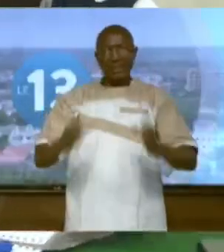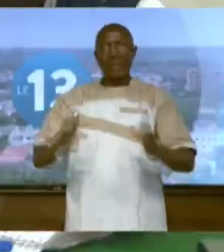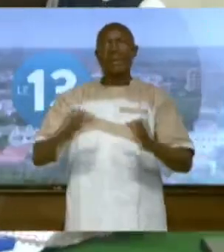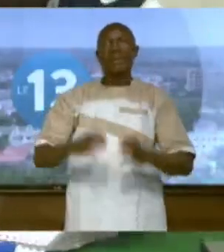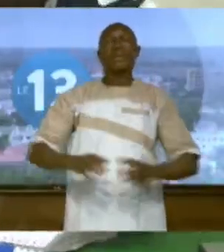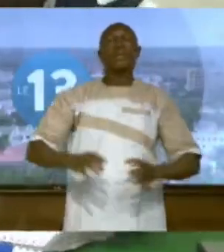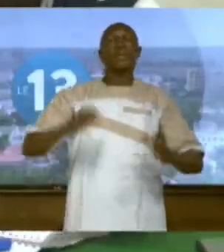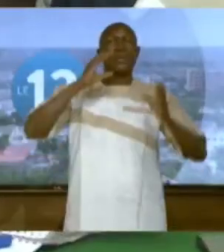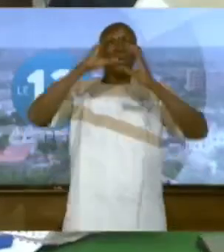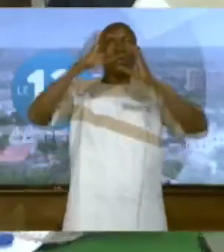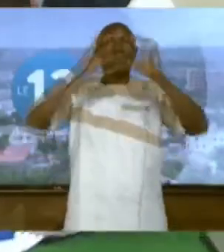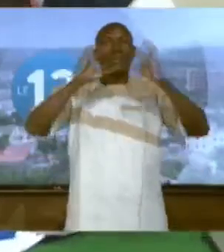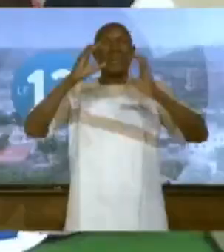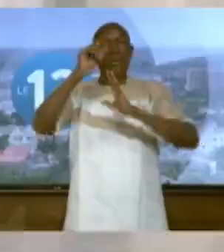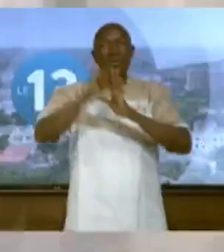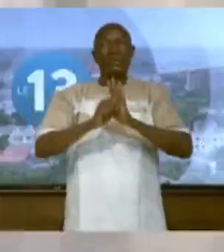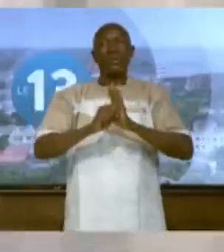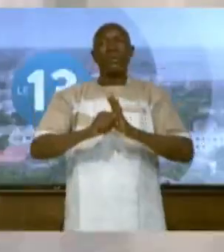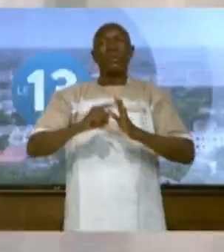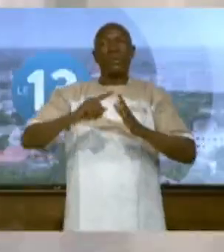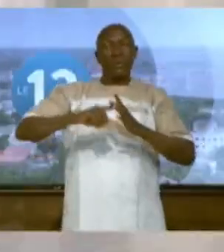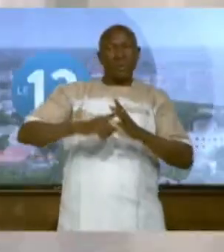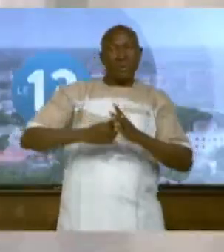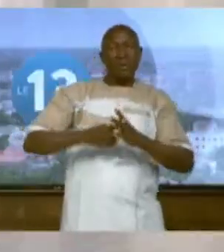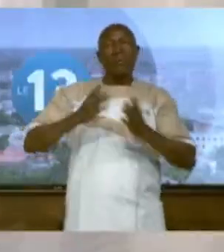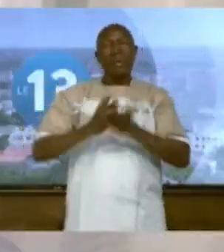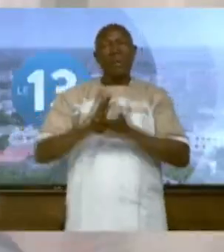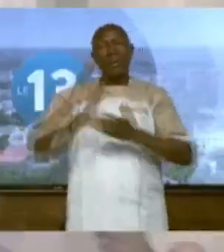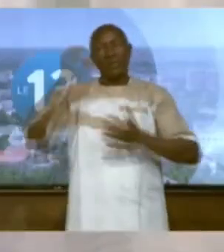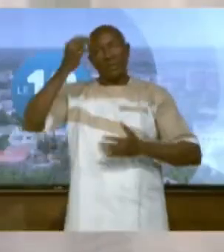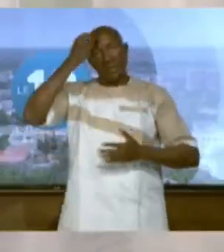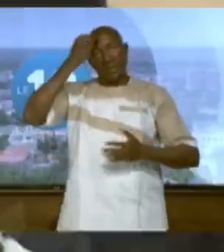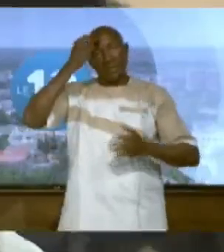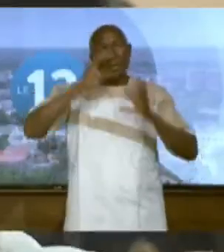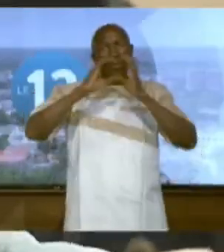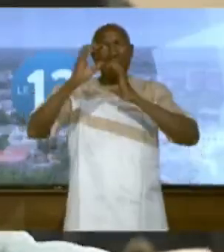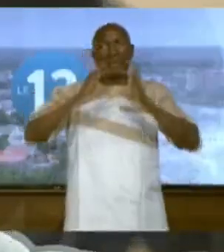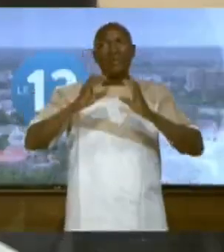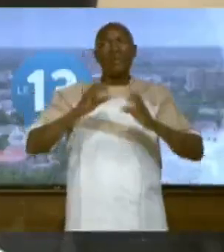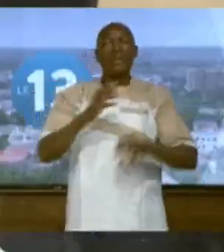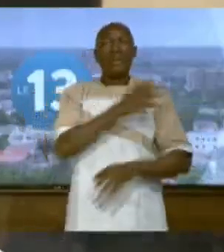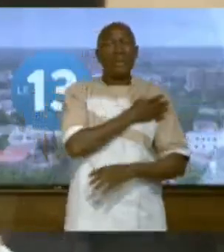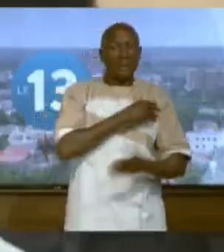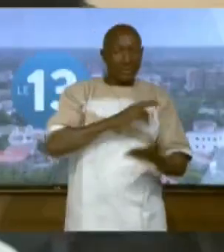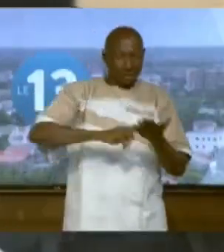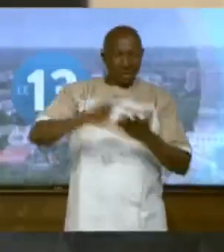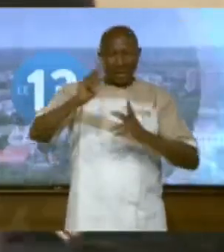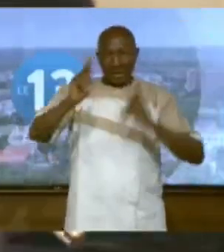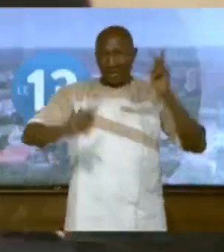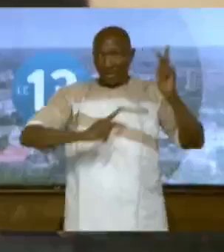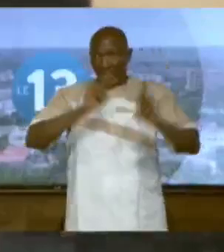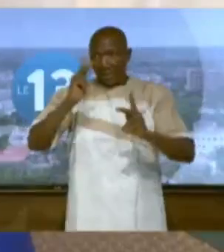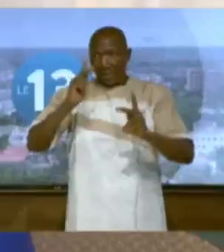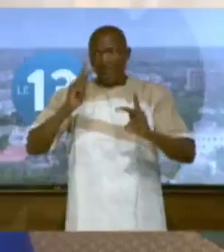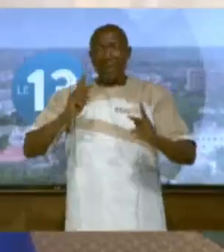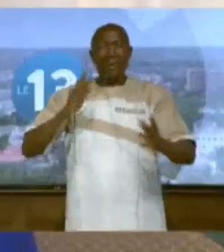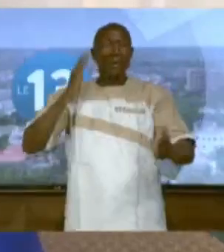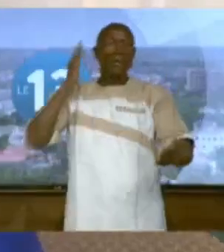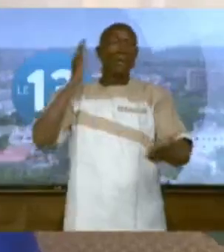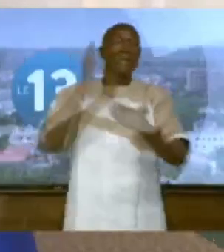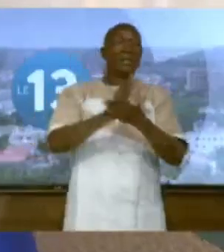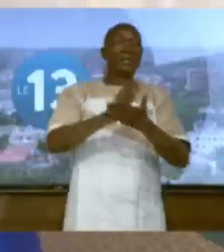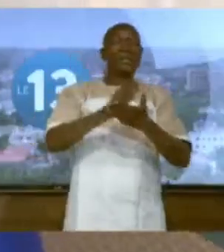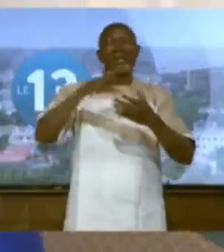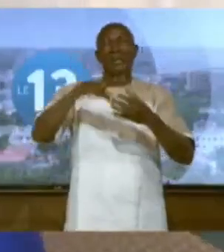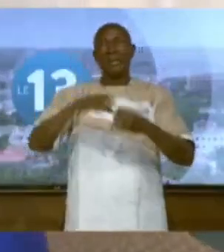communication initiée par le ministère de la Santé et de l'Hygiène Publique l'ambition affichée Baré la route à cette épidémie